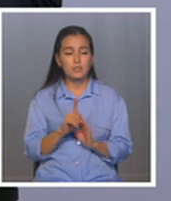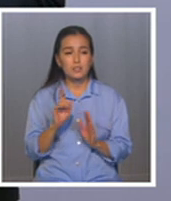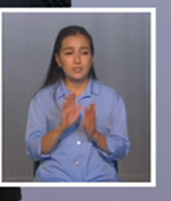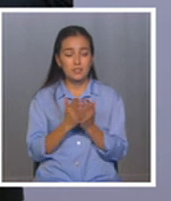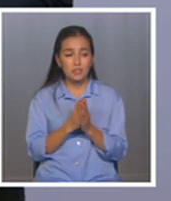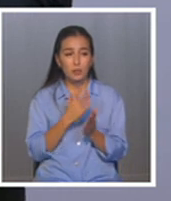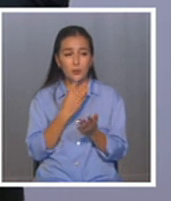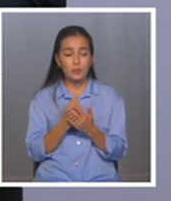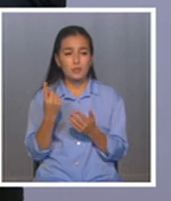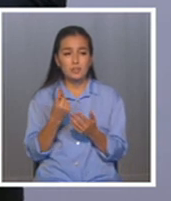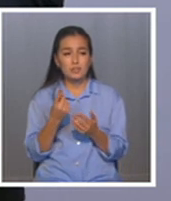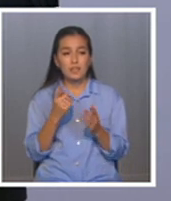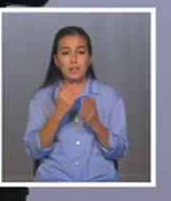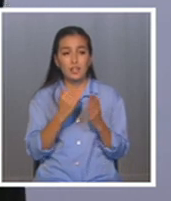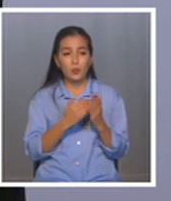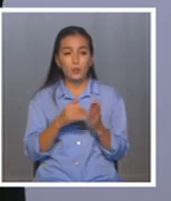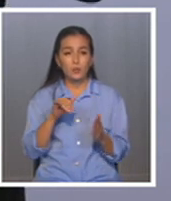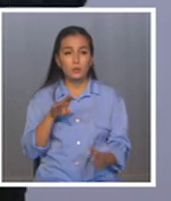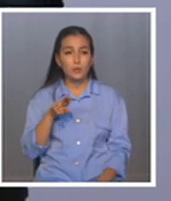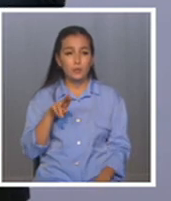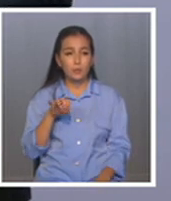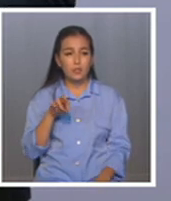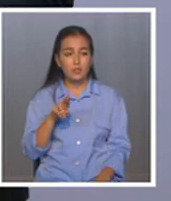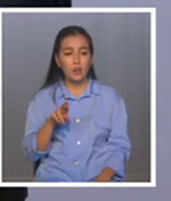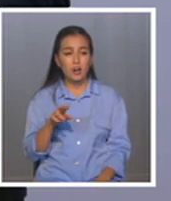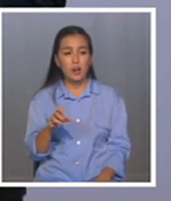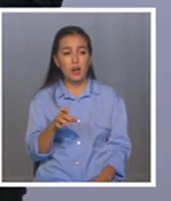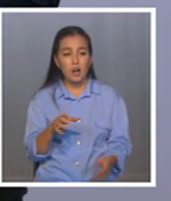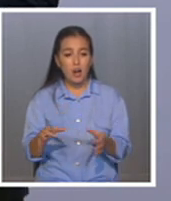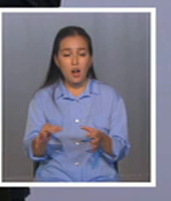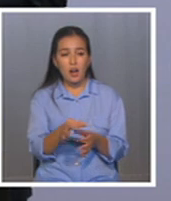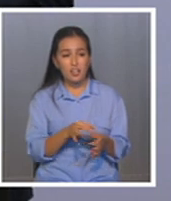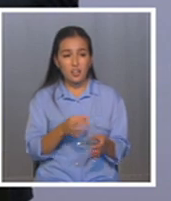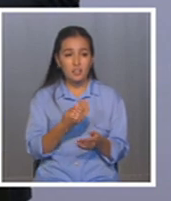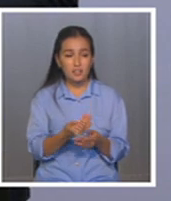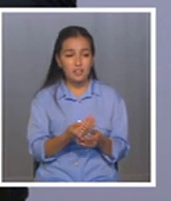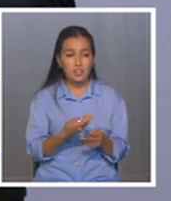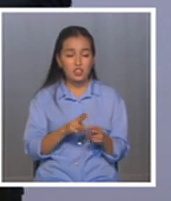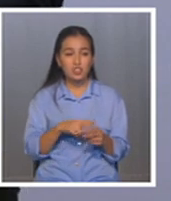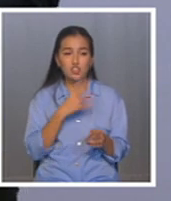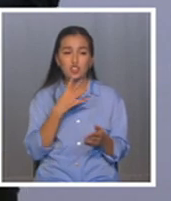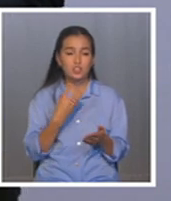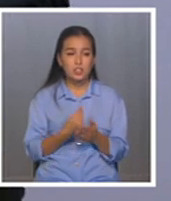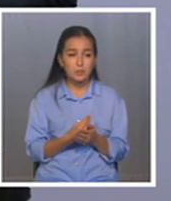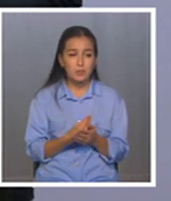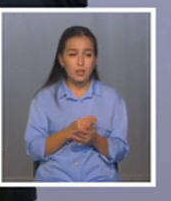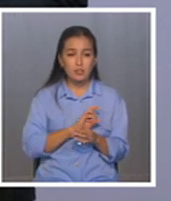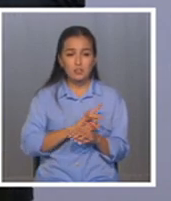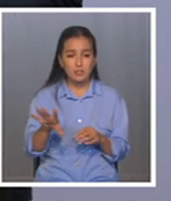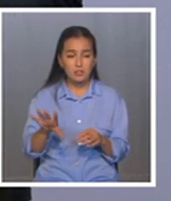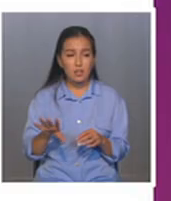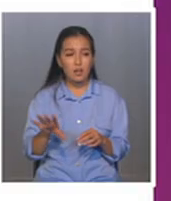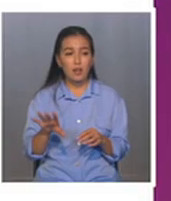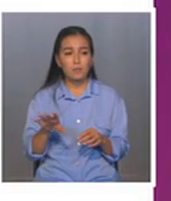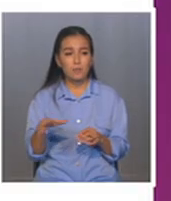ең бірінші кезектен утопия, яғни аралда жеке меншік алынып тасталып,